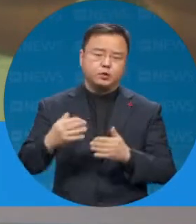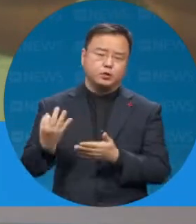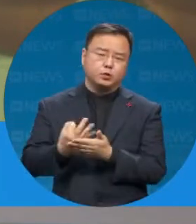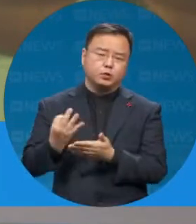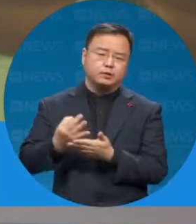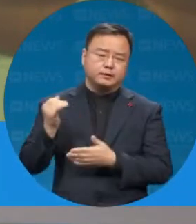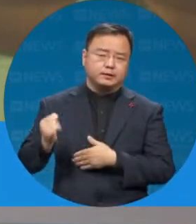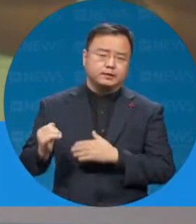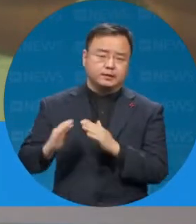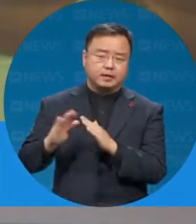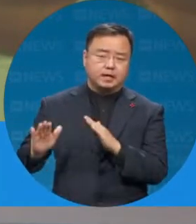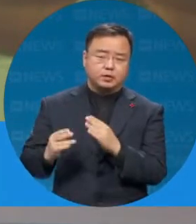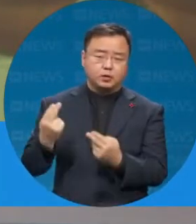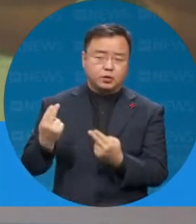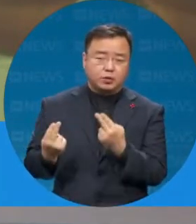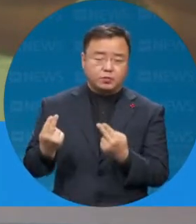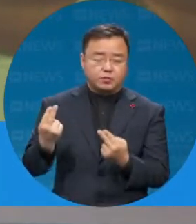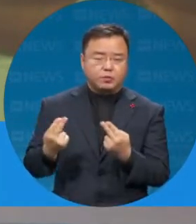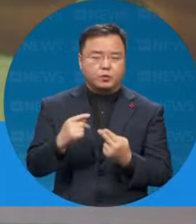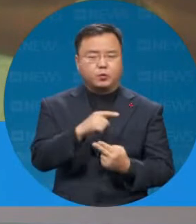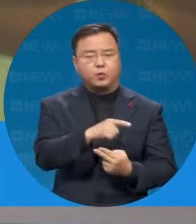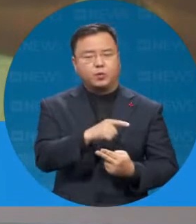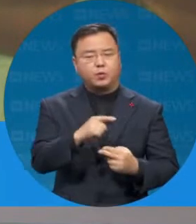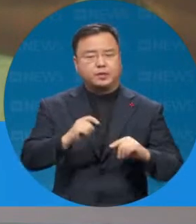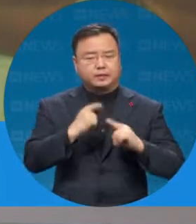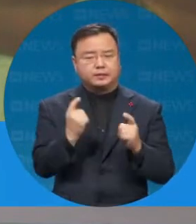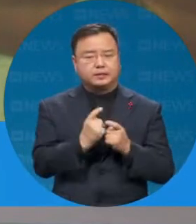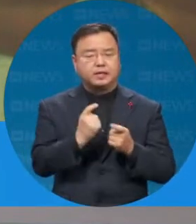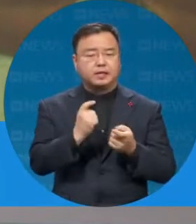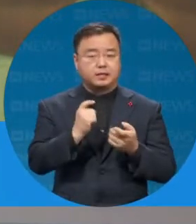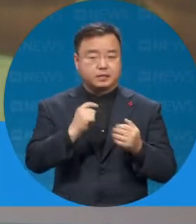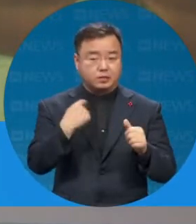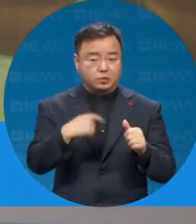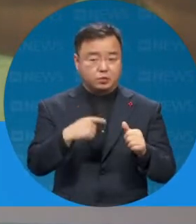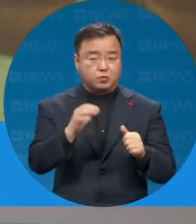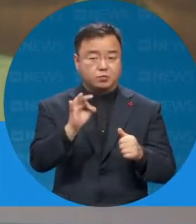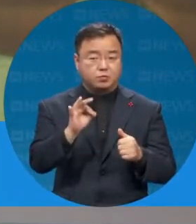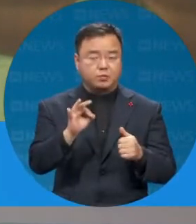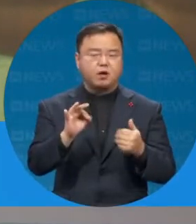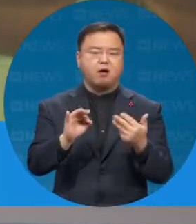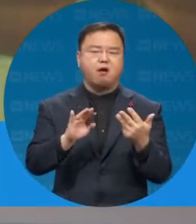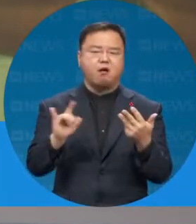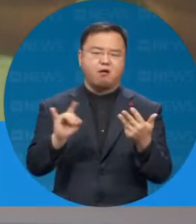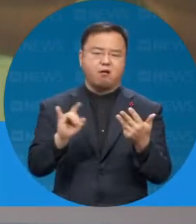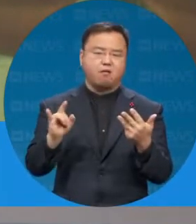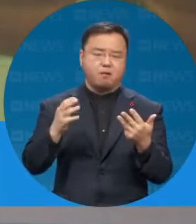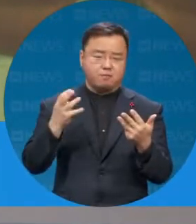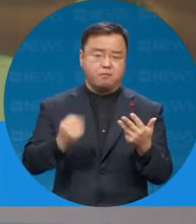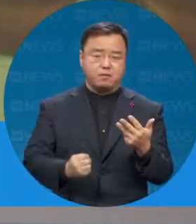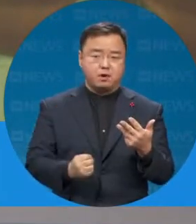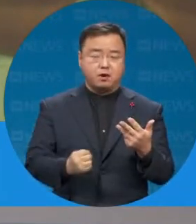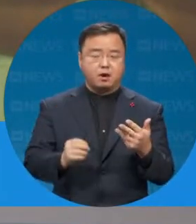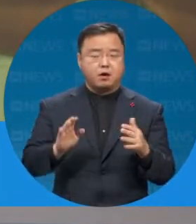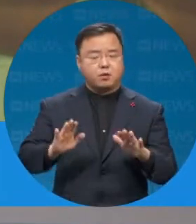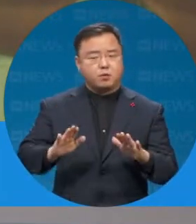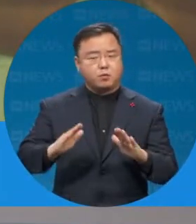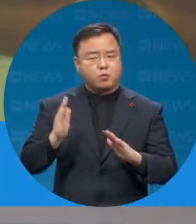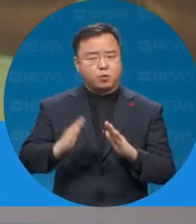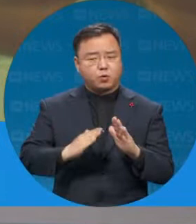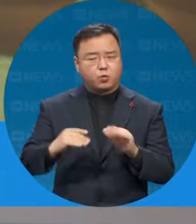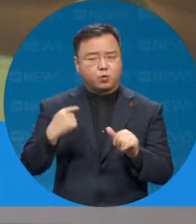지출하고 있다는 조사 결과가 나왔습니다 크로나 1구 장기화로 공교육의 공백의 생기는 상황에서 교육